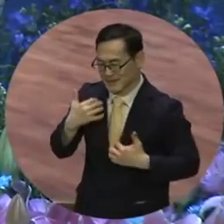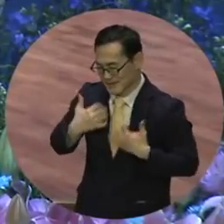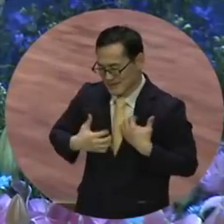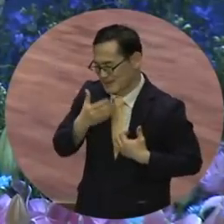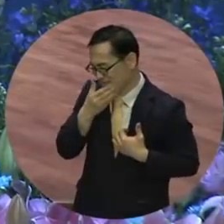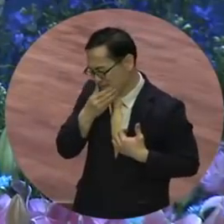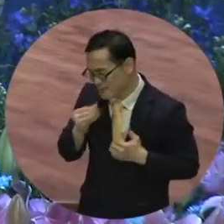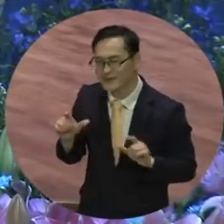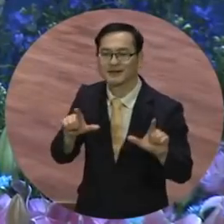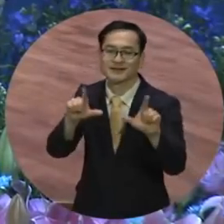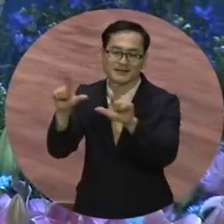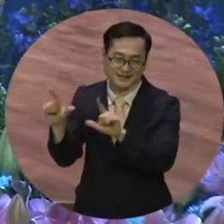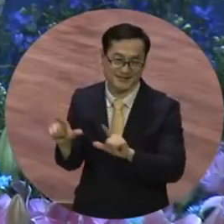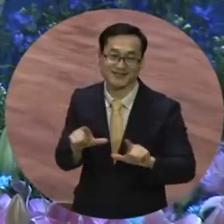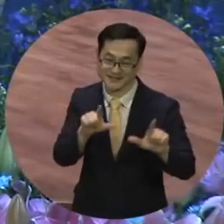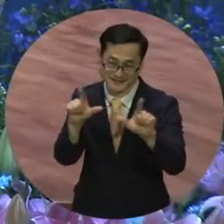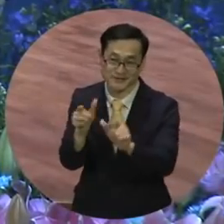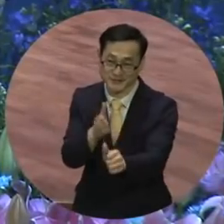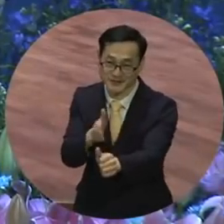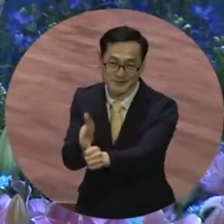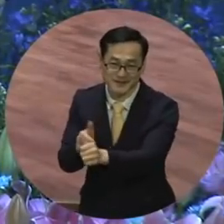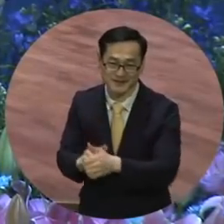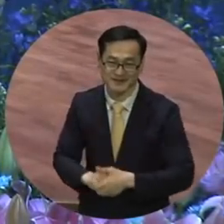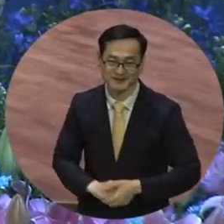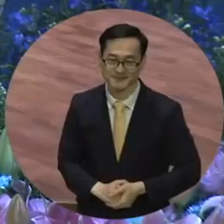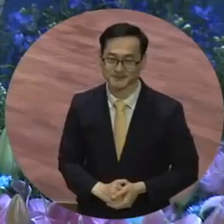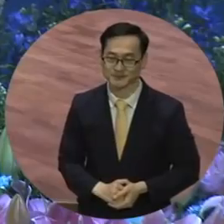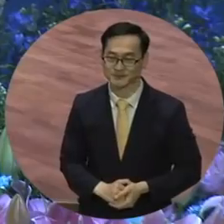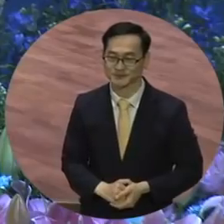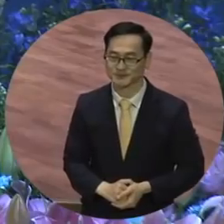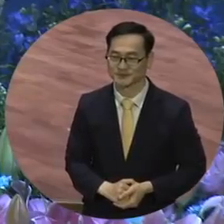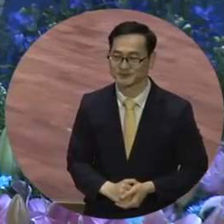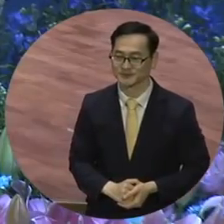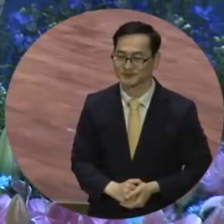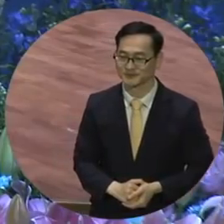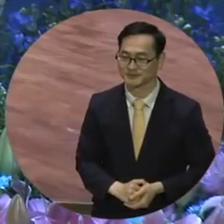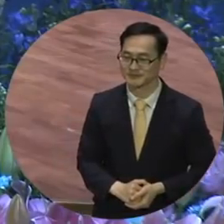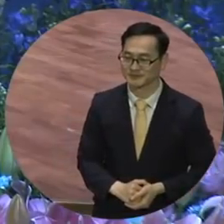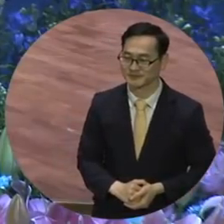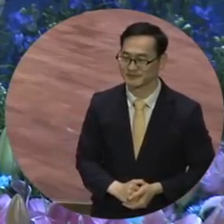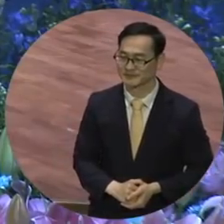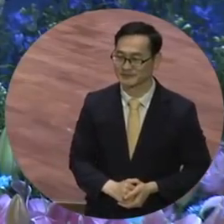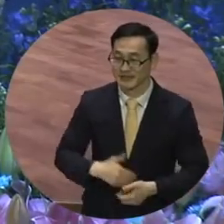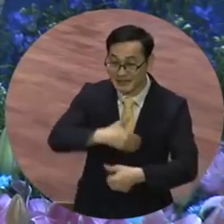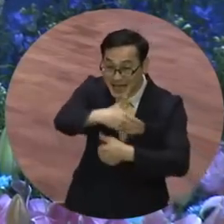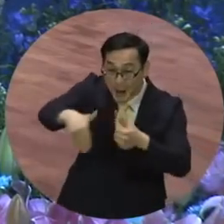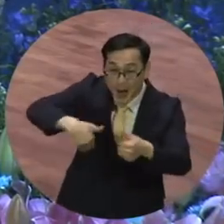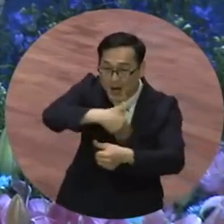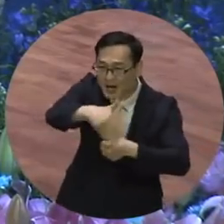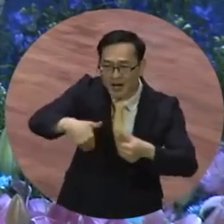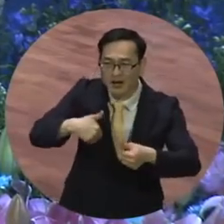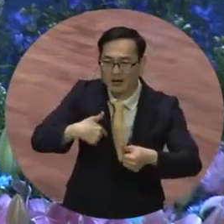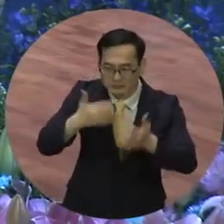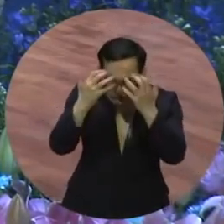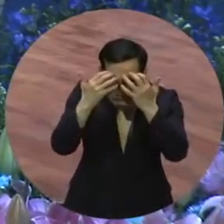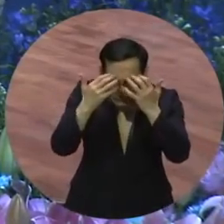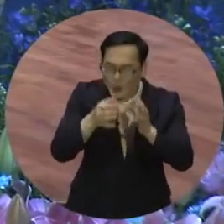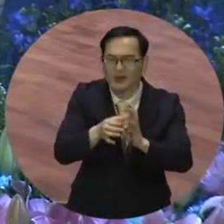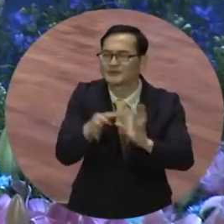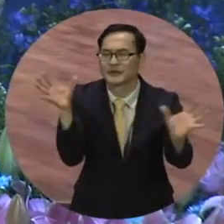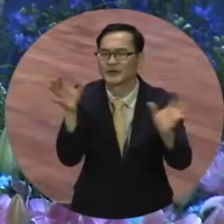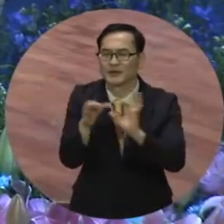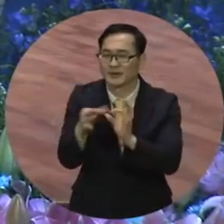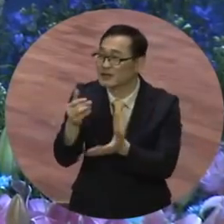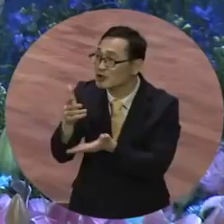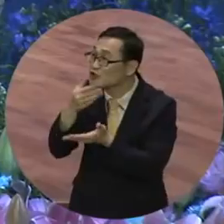들어가는 거예요. 주님과 함께 누리며 사는 거예요. 상황, 환경 아무 상관없어. 절대로 상황이 이